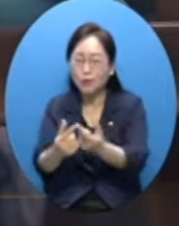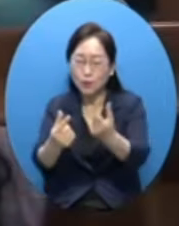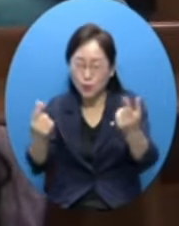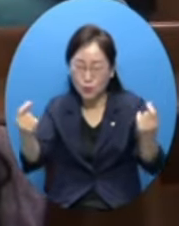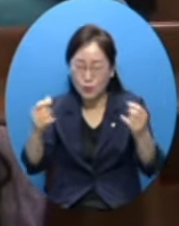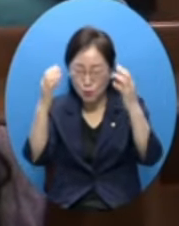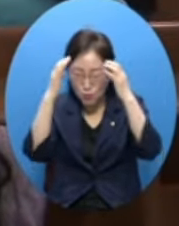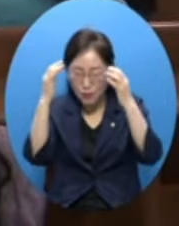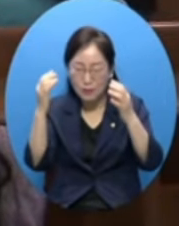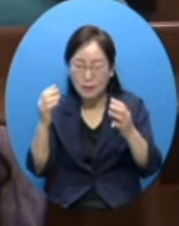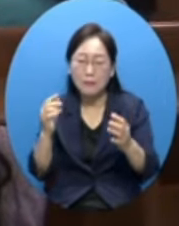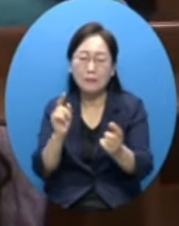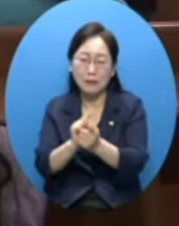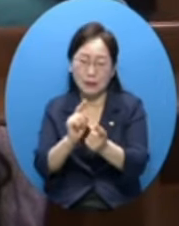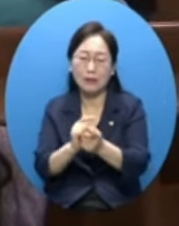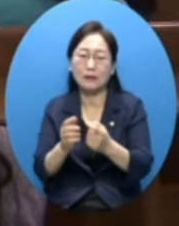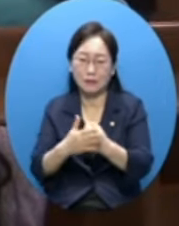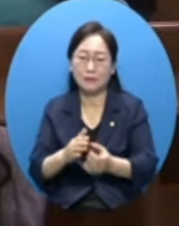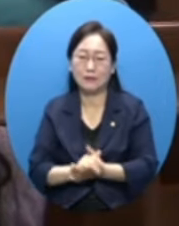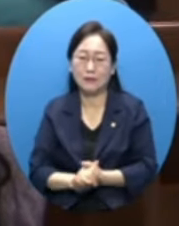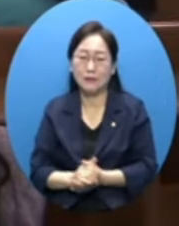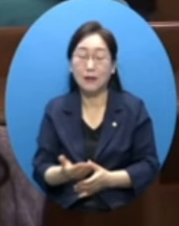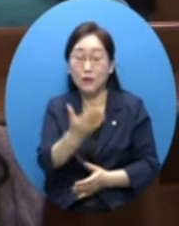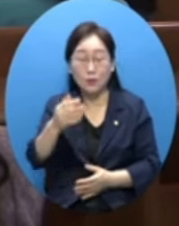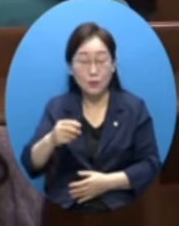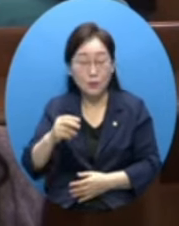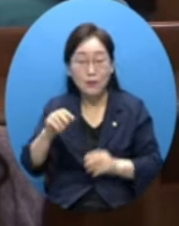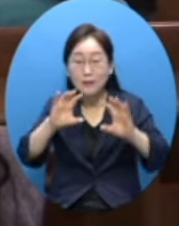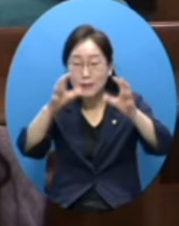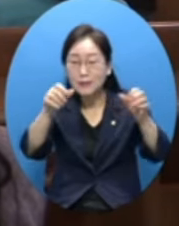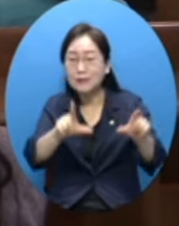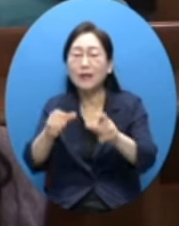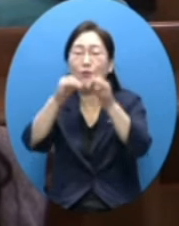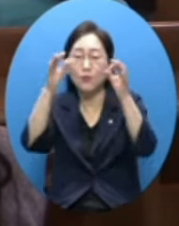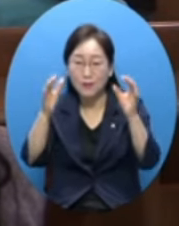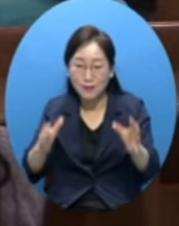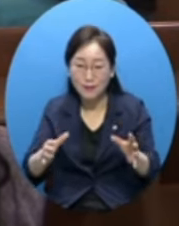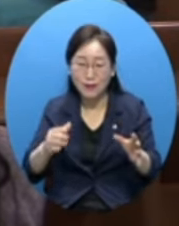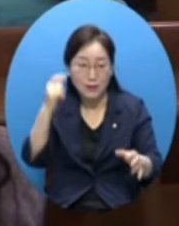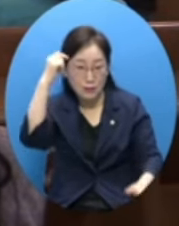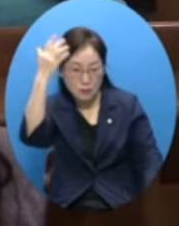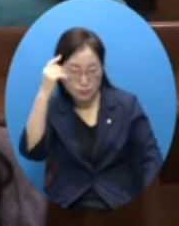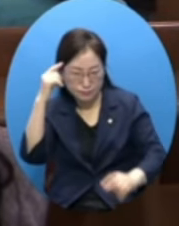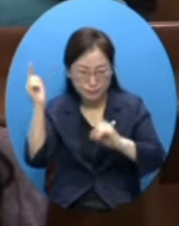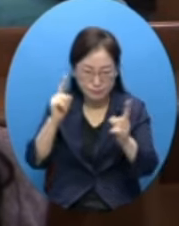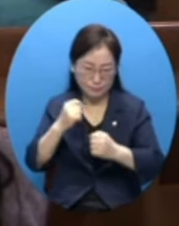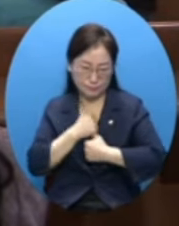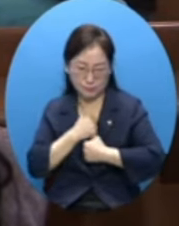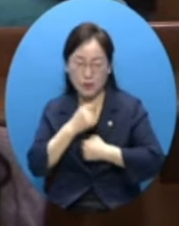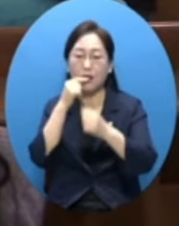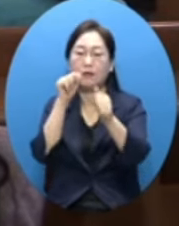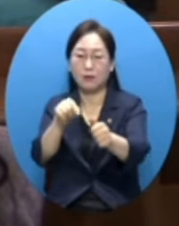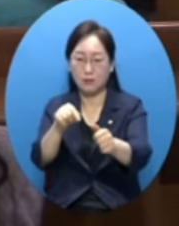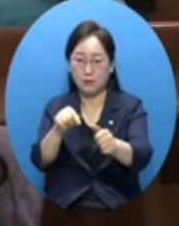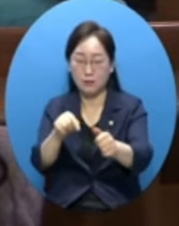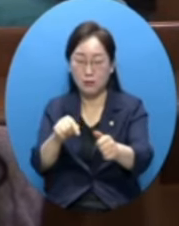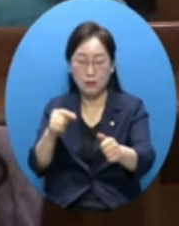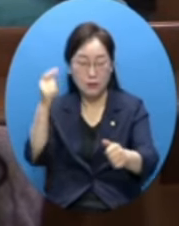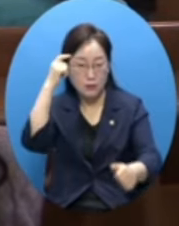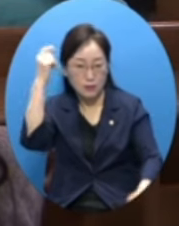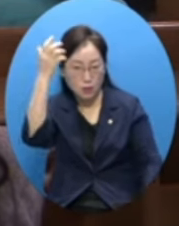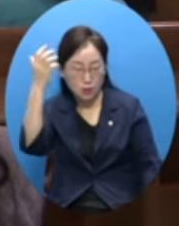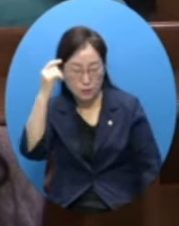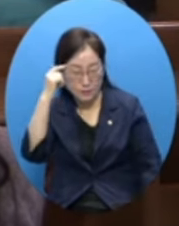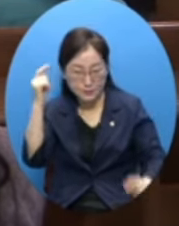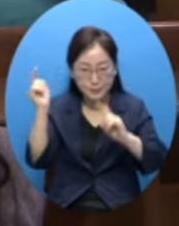앎이라 사도 베드로는이 악한 상에서 살아가는 동안에 영적으로 근신하고 깨 있어라고 말씀합니다 우리는 늘 영적으로 깨 있어야